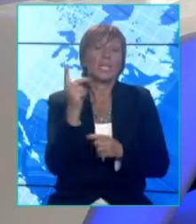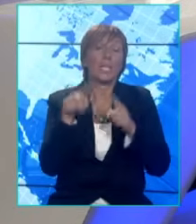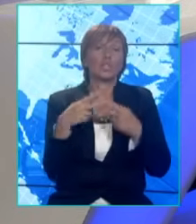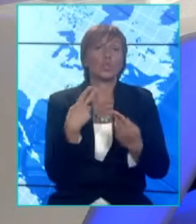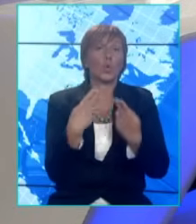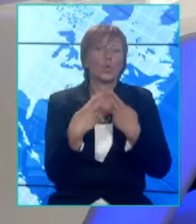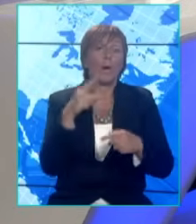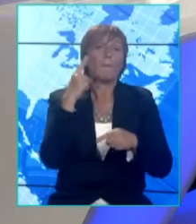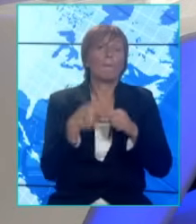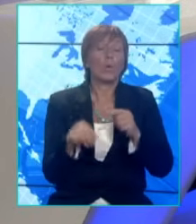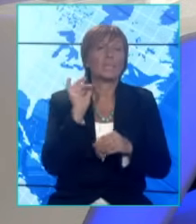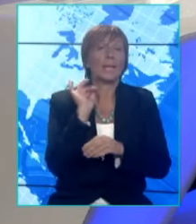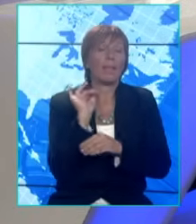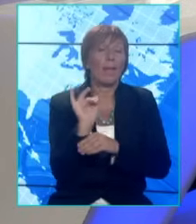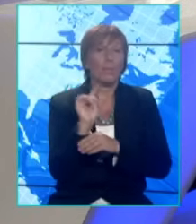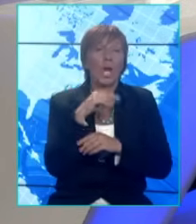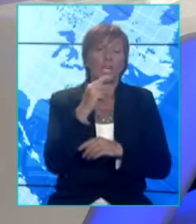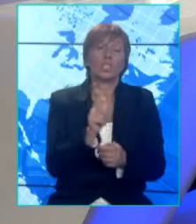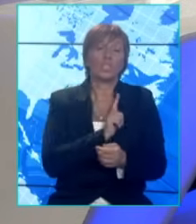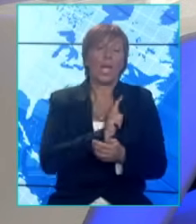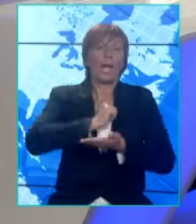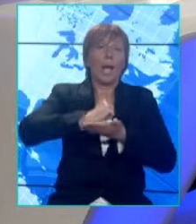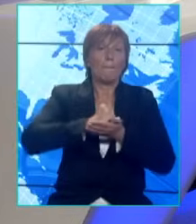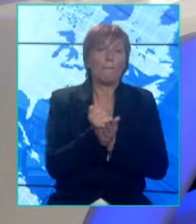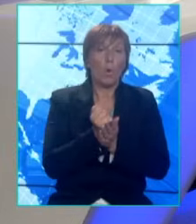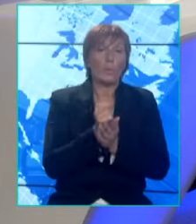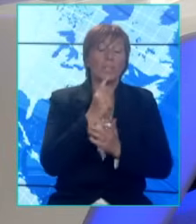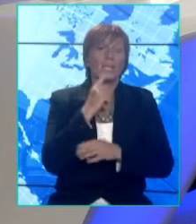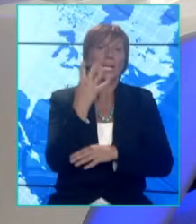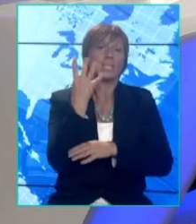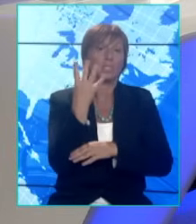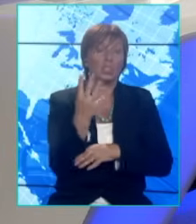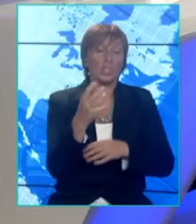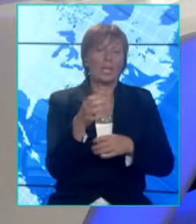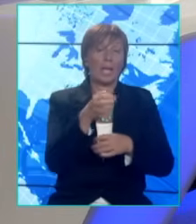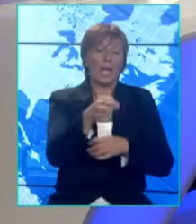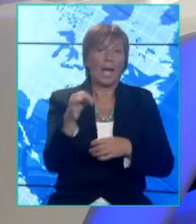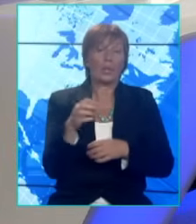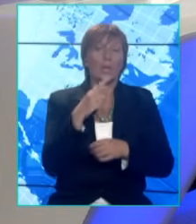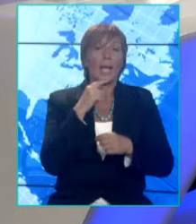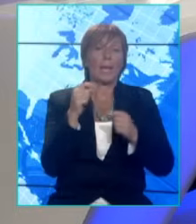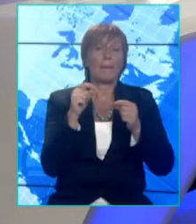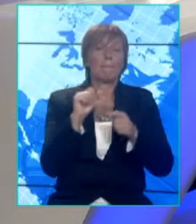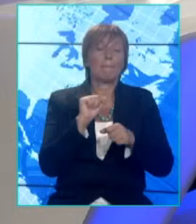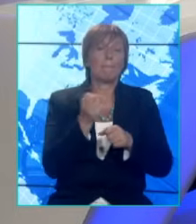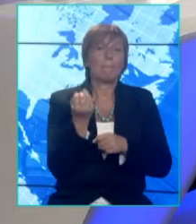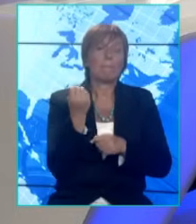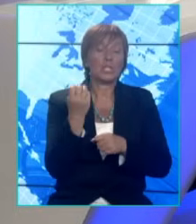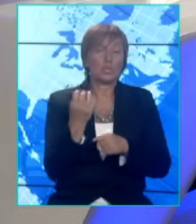posljednje informacije kažu da se još čeka potvrda agende iz 4 kantona i Brčko distrikta.